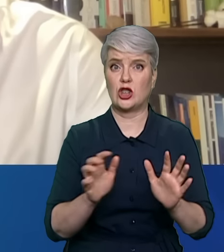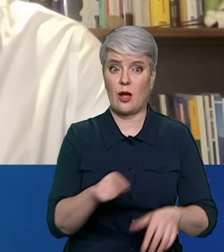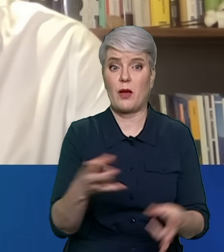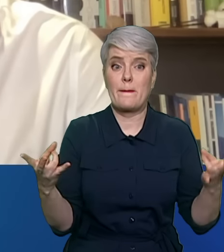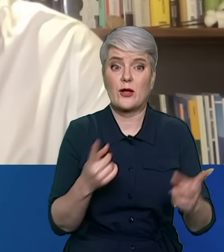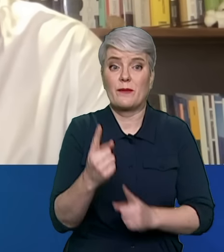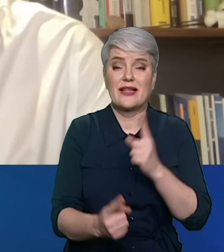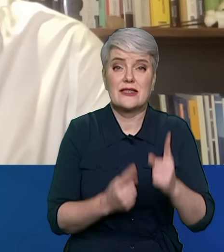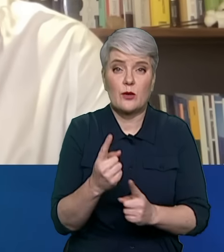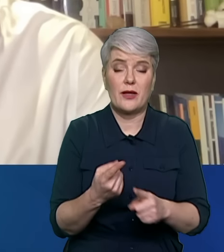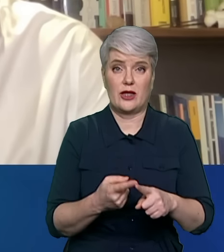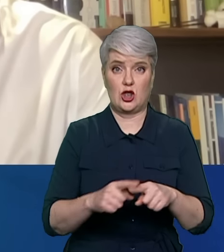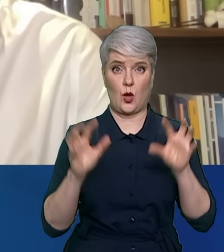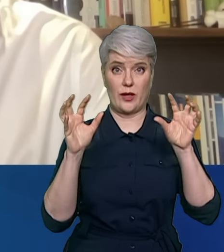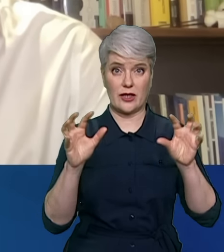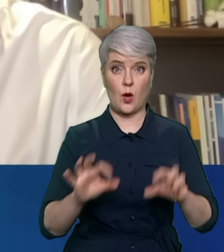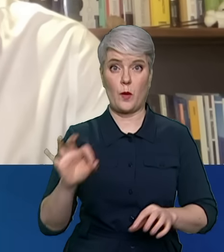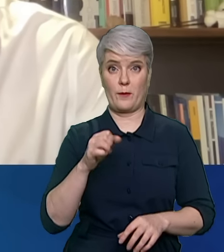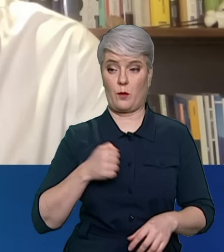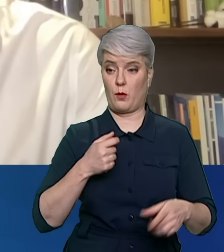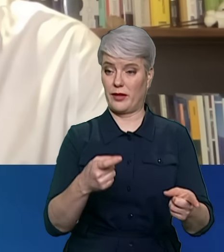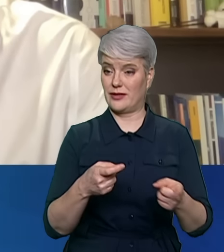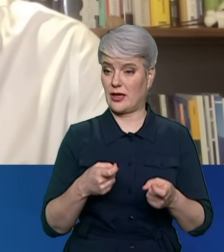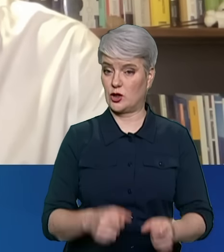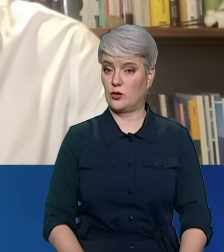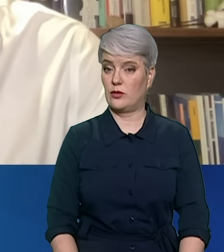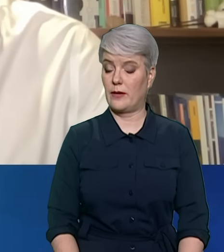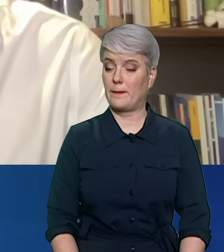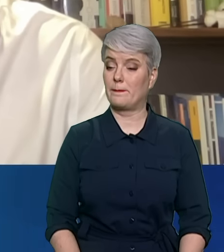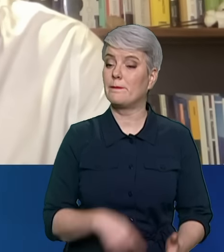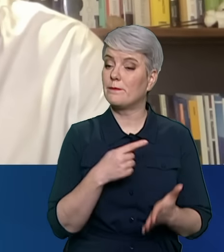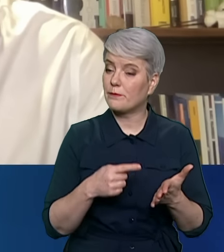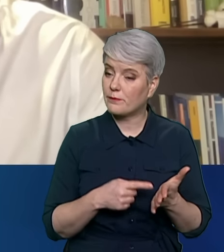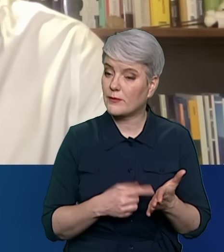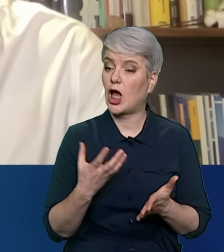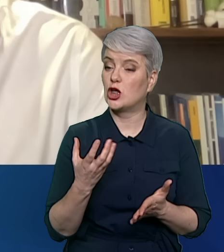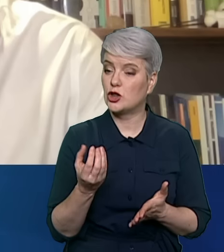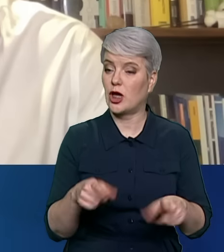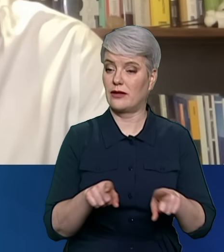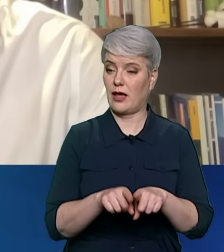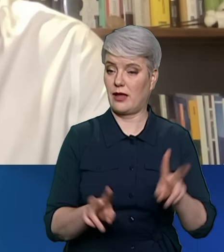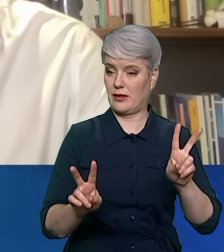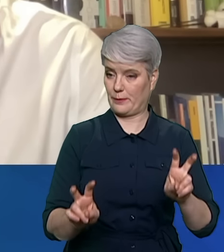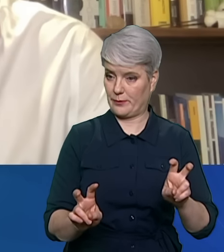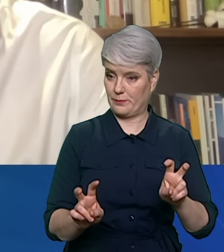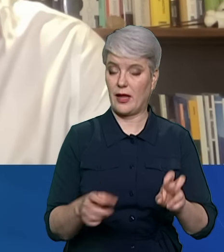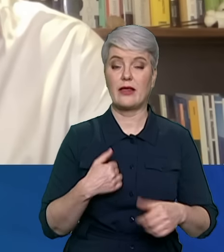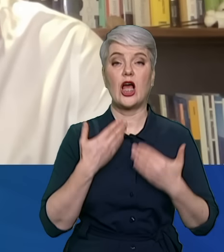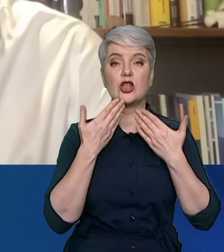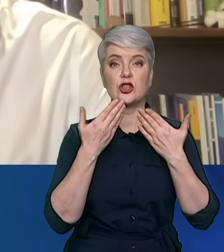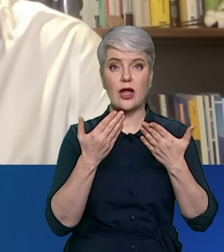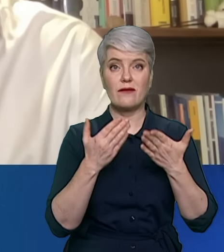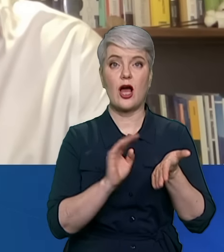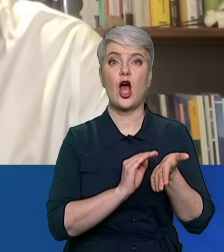Їм потрібні зміни до цього закону про мобілізацію. Пане Ігоре, ще така тема. Я читав в коментарі для матеріалу РБК «Україна»,